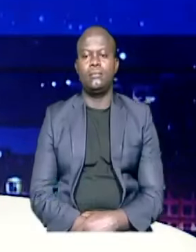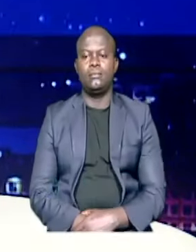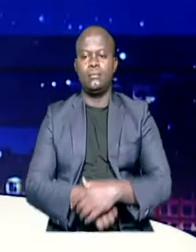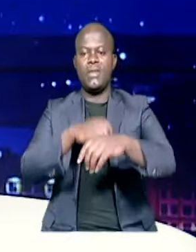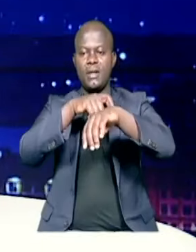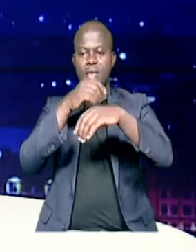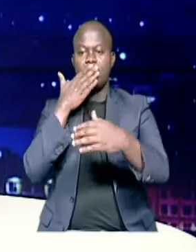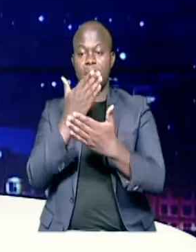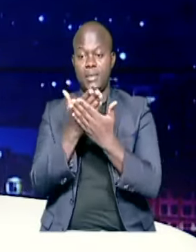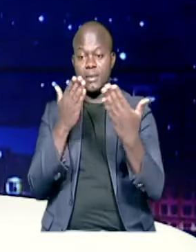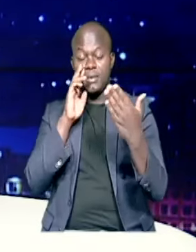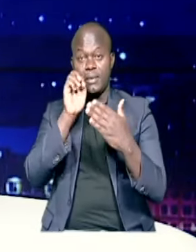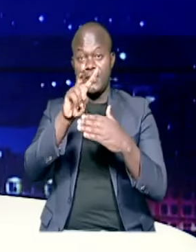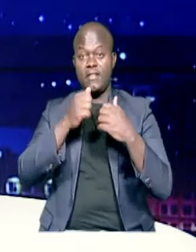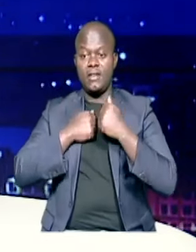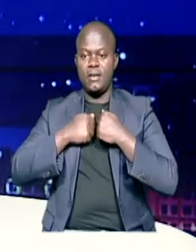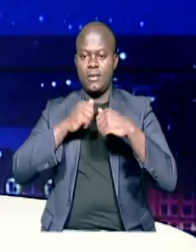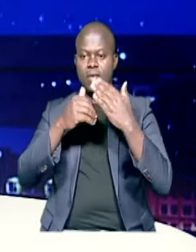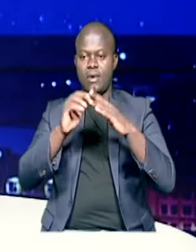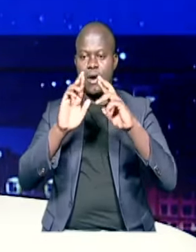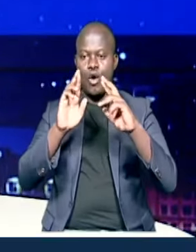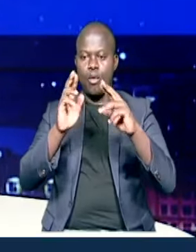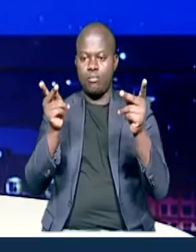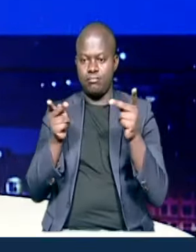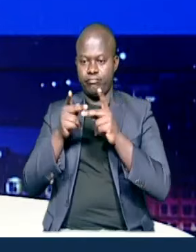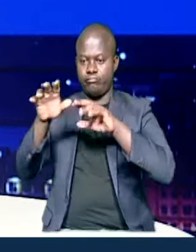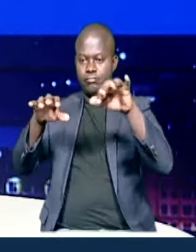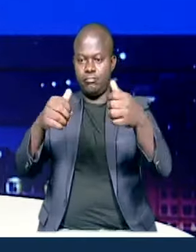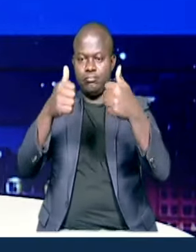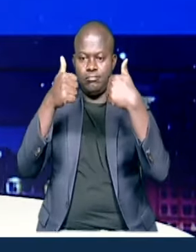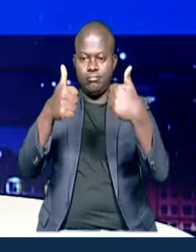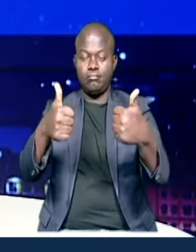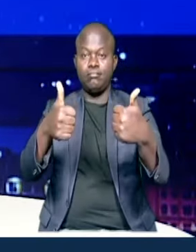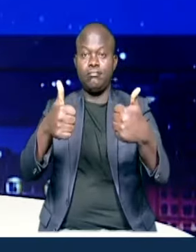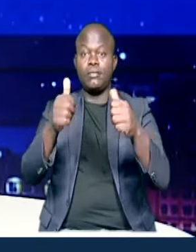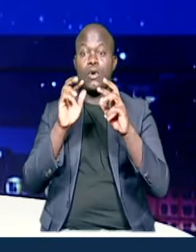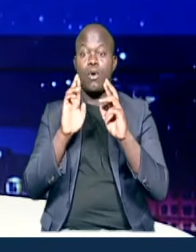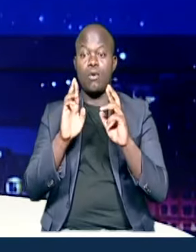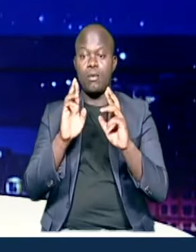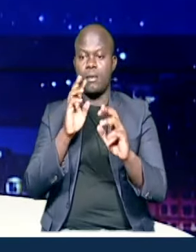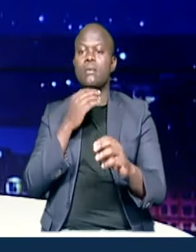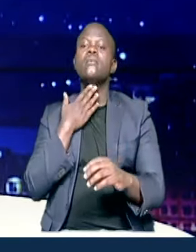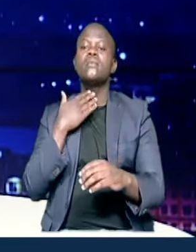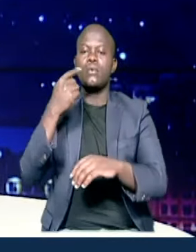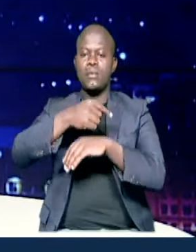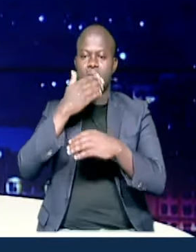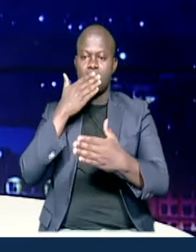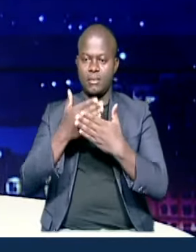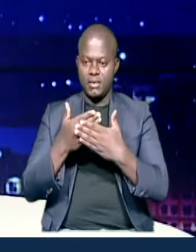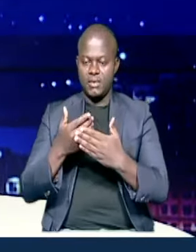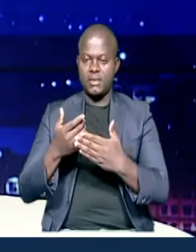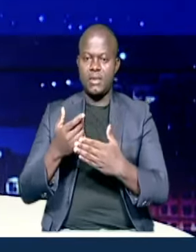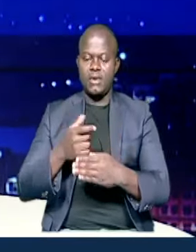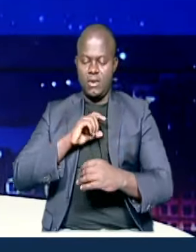Ibihe byiza kuri mwese bakurikiye televiziyo Rwanda twizere kwa muri bose mukomeje kumererwa neza reka tubifurize kandi umunsi mwiza w'intwari muri aya